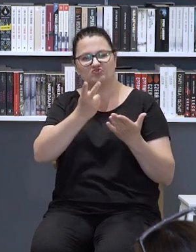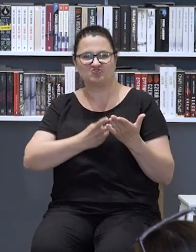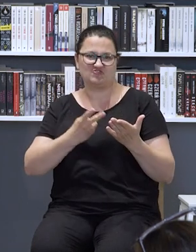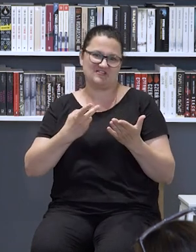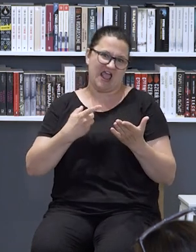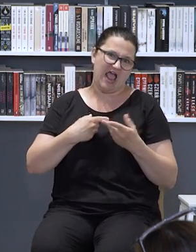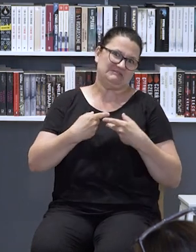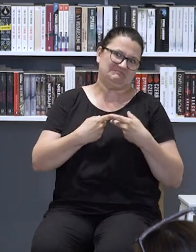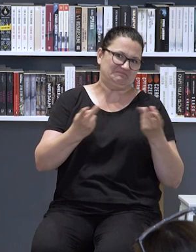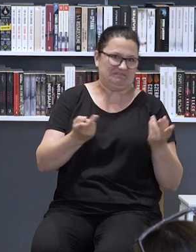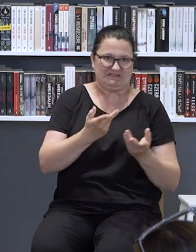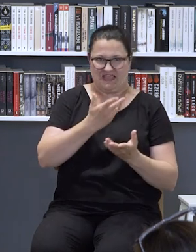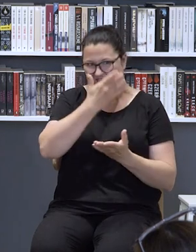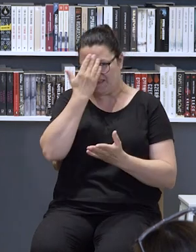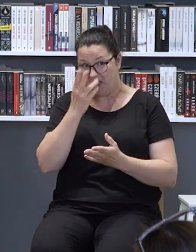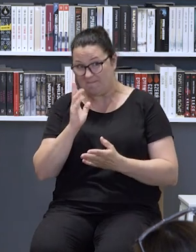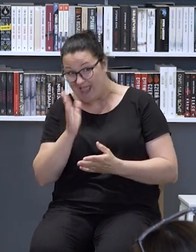poza... Ktokolwiek.